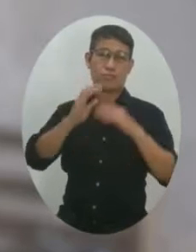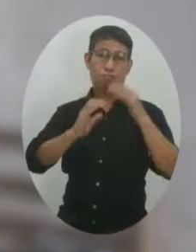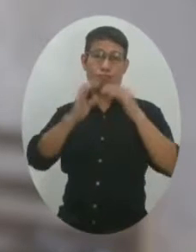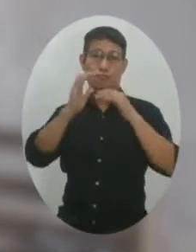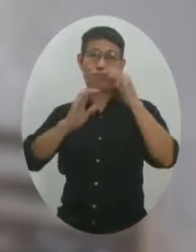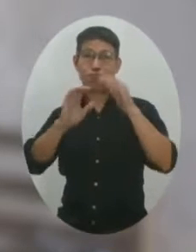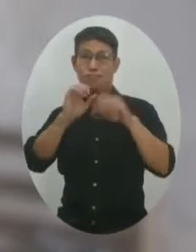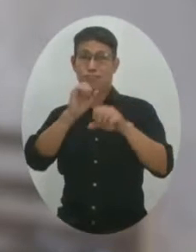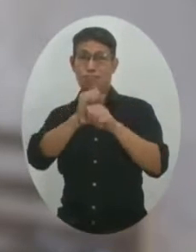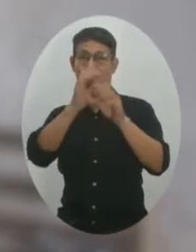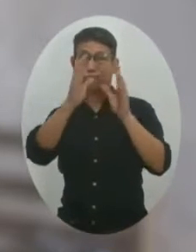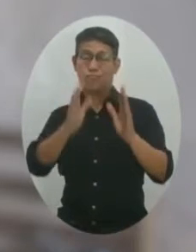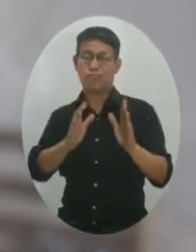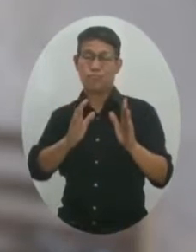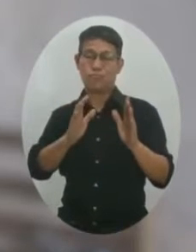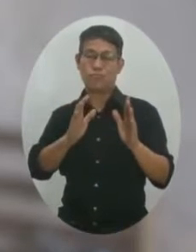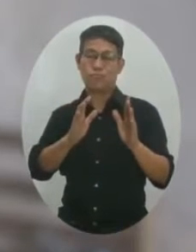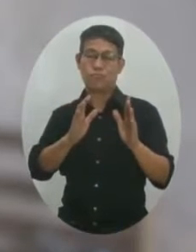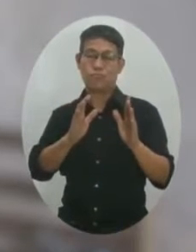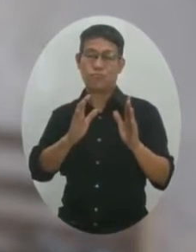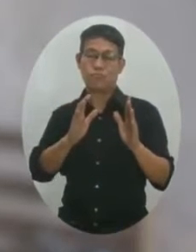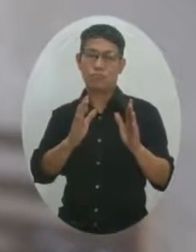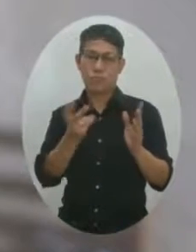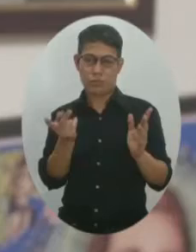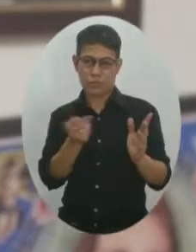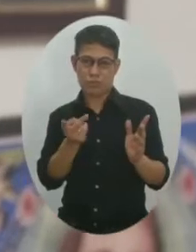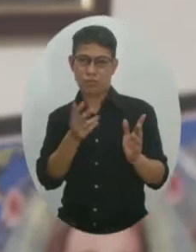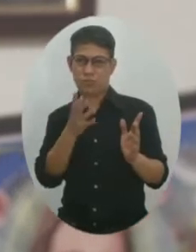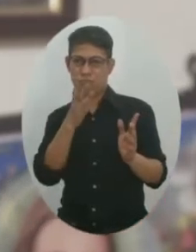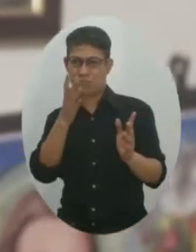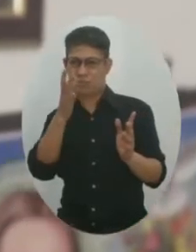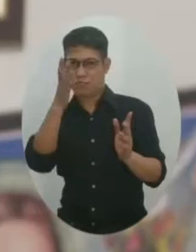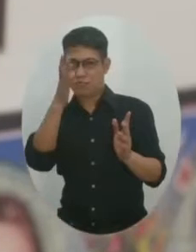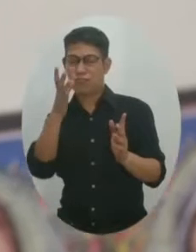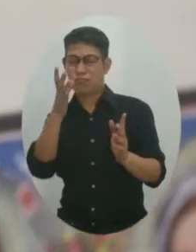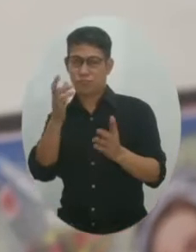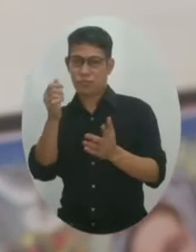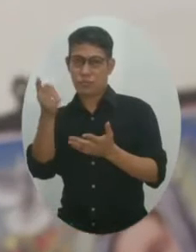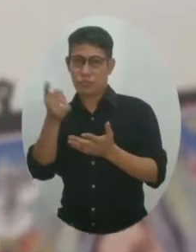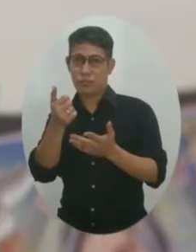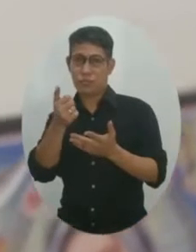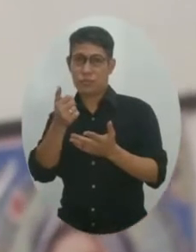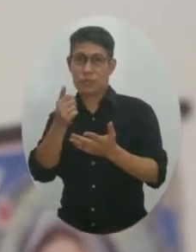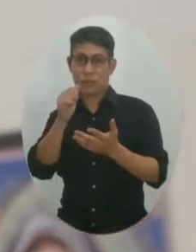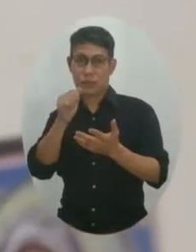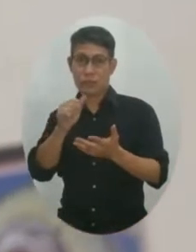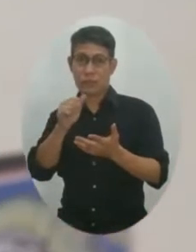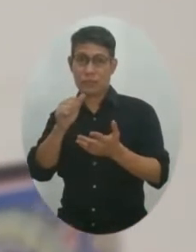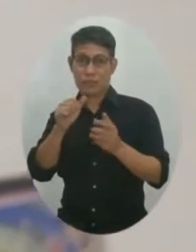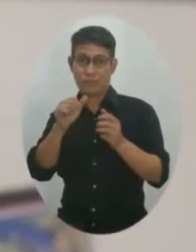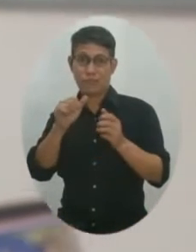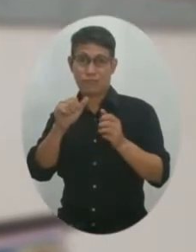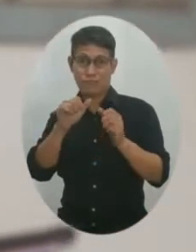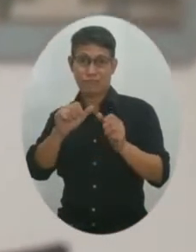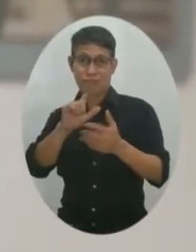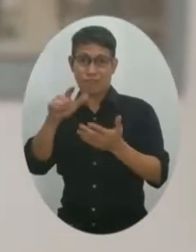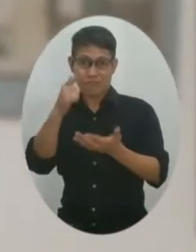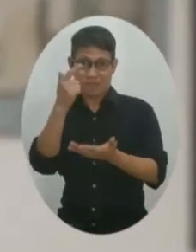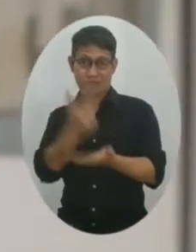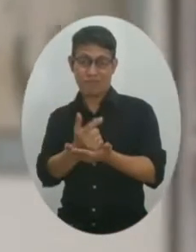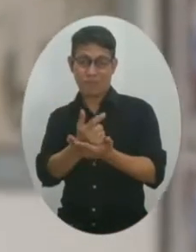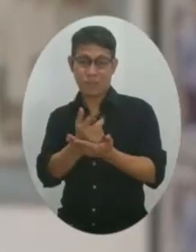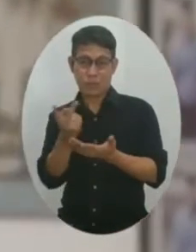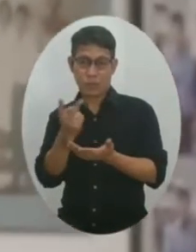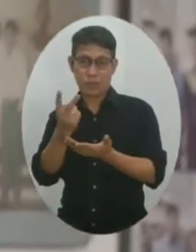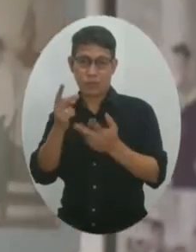siyang construction worker. Siya po ay nagtulungan po sila ni mama para makapagtapos ako. Kami ang magkapatid ni